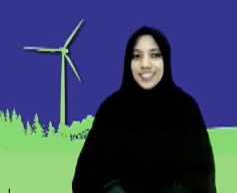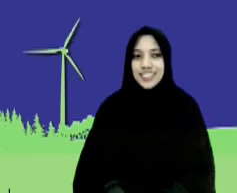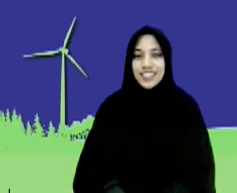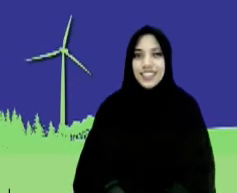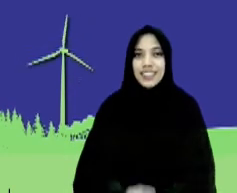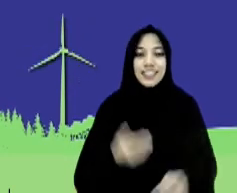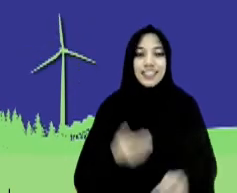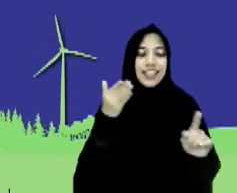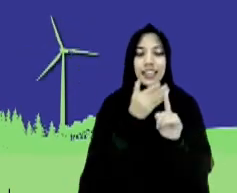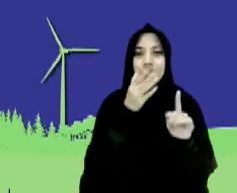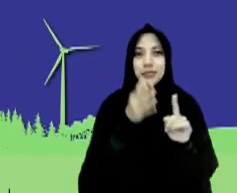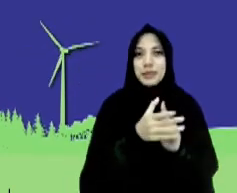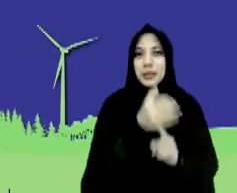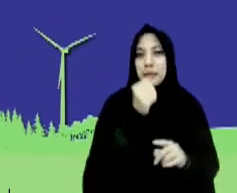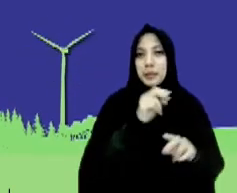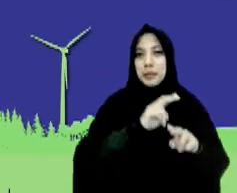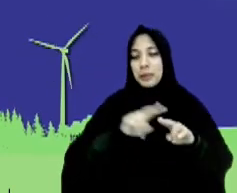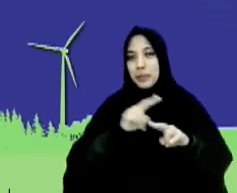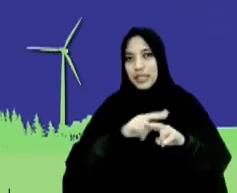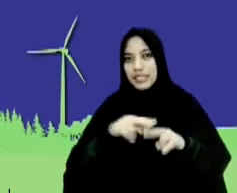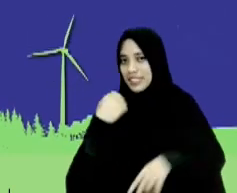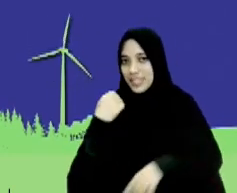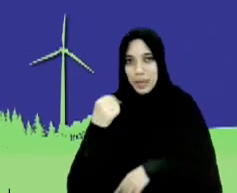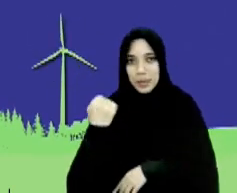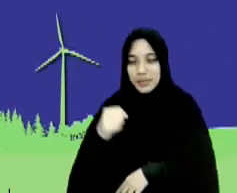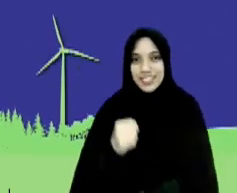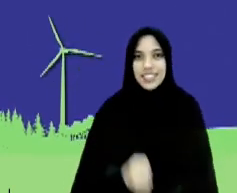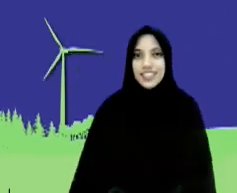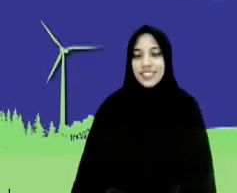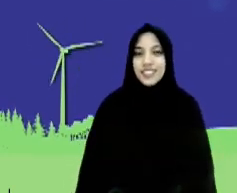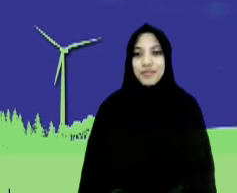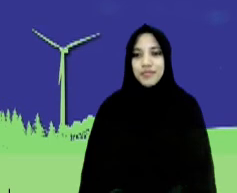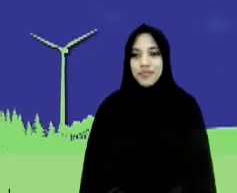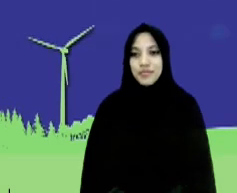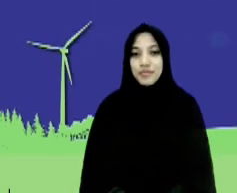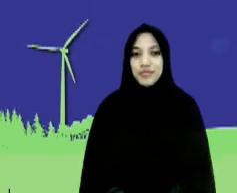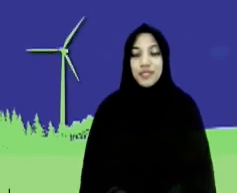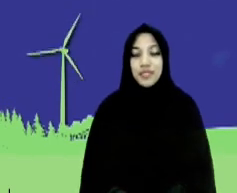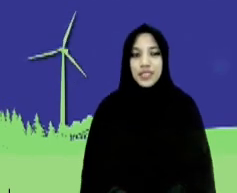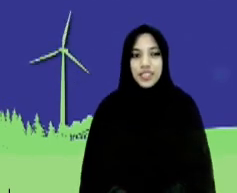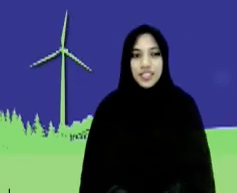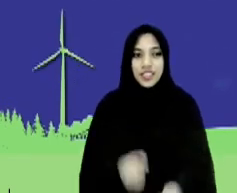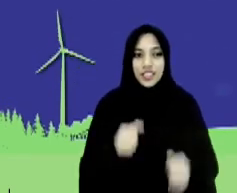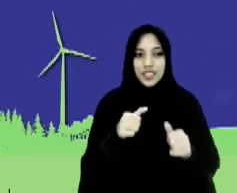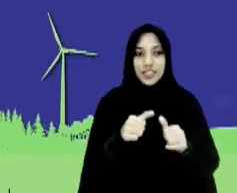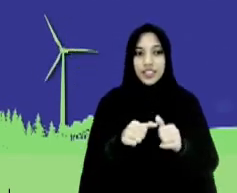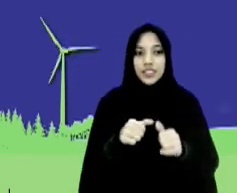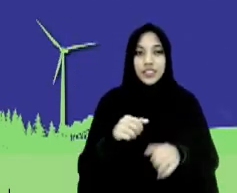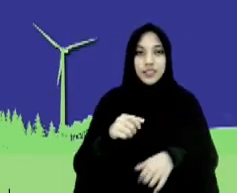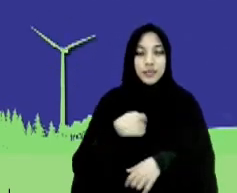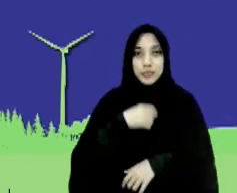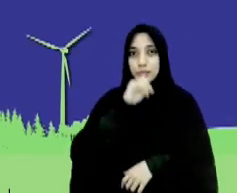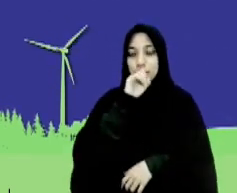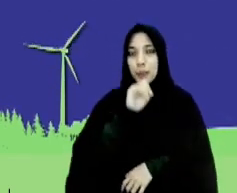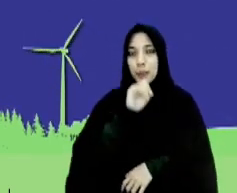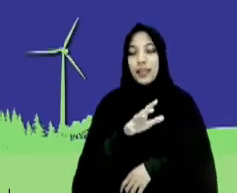tidak iki pranet bumi ini tidak akan tercapai tanpa kolaborasi kita semua dan tidak sekali lagi Bui kita ingin E